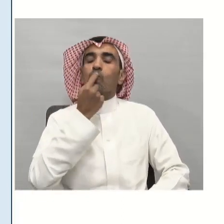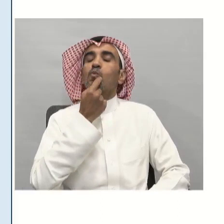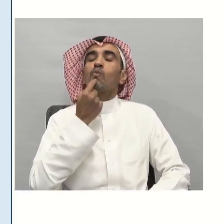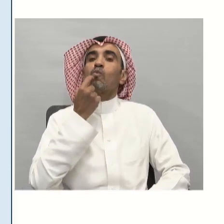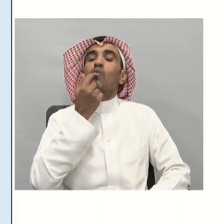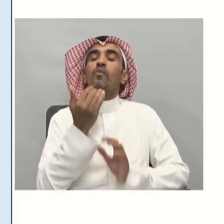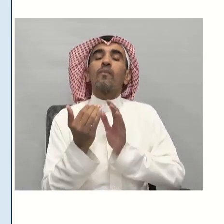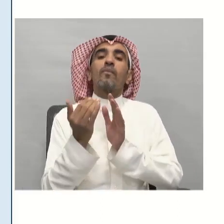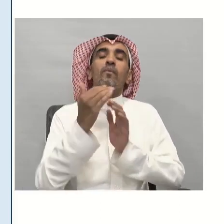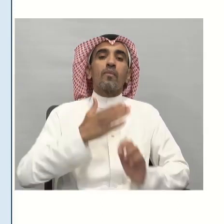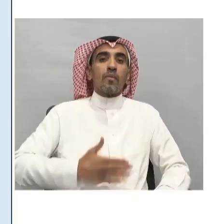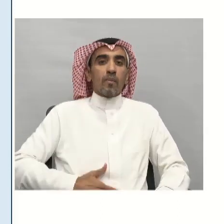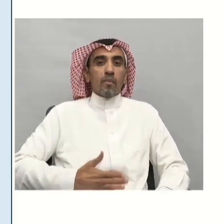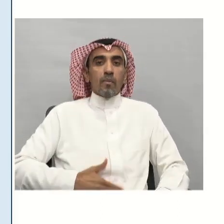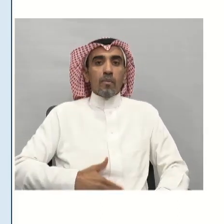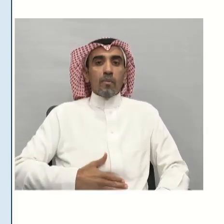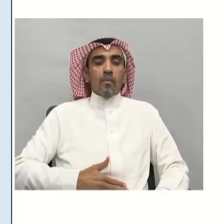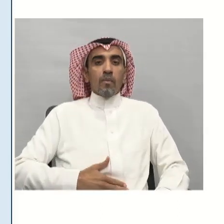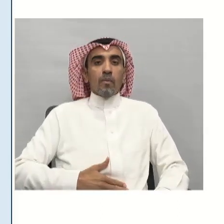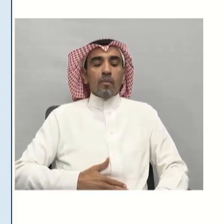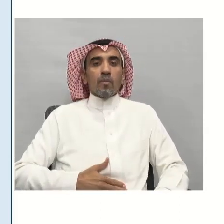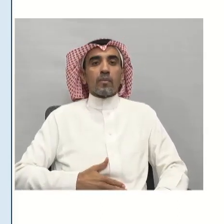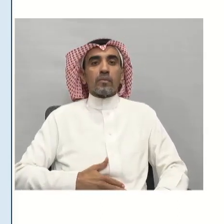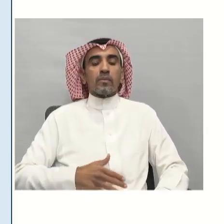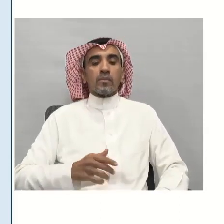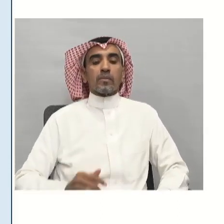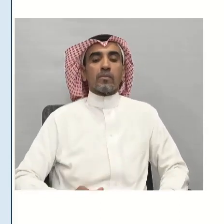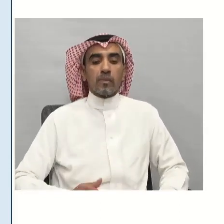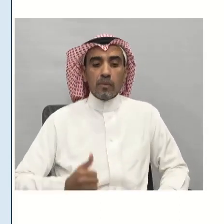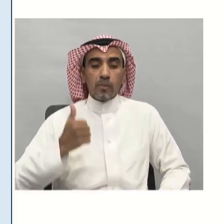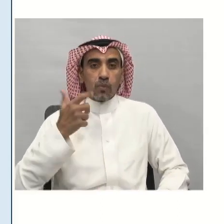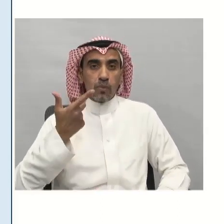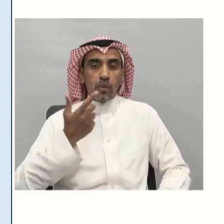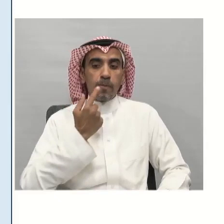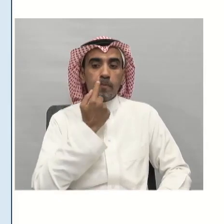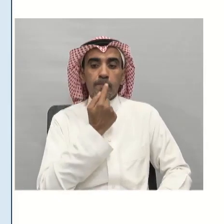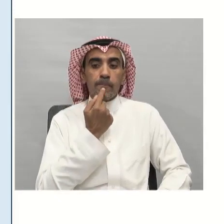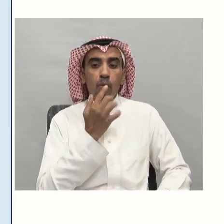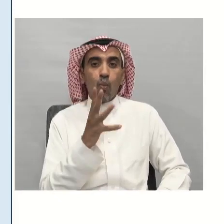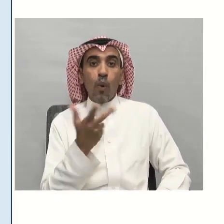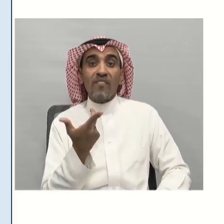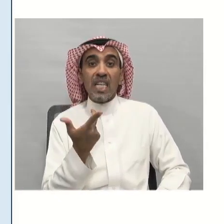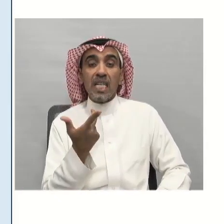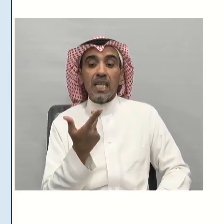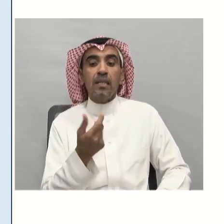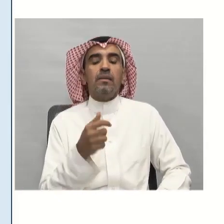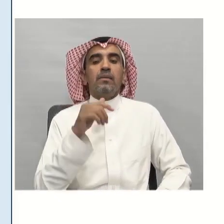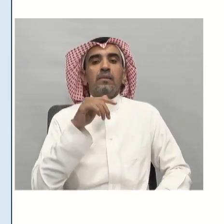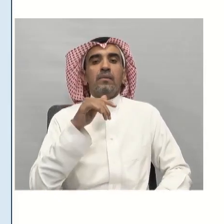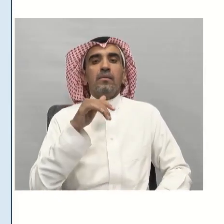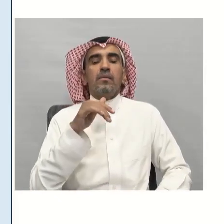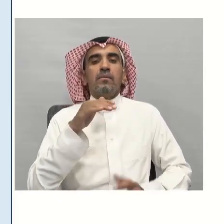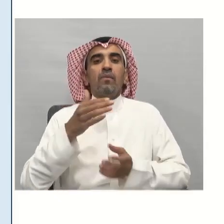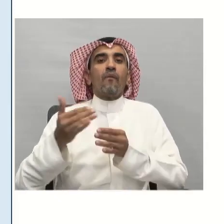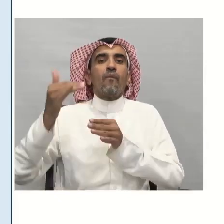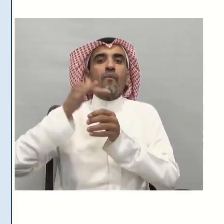السطح البطني بين اللوامس. فإذا أين يقع الفم في الطور الميدوزي؟ يقع على